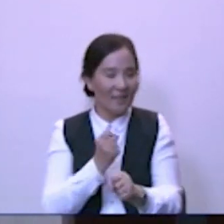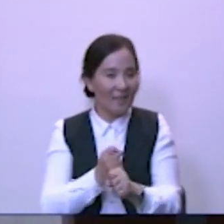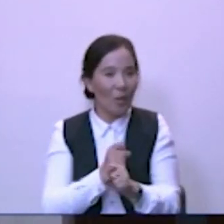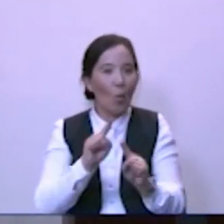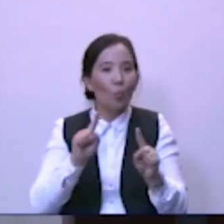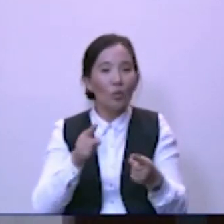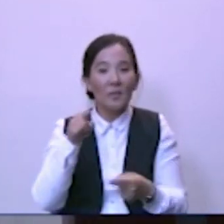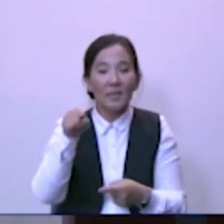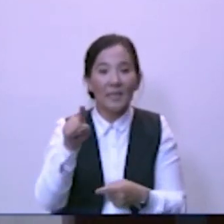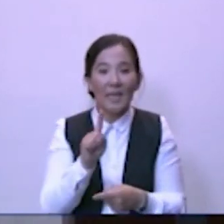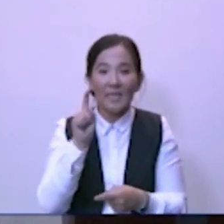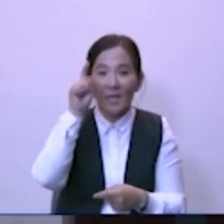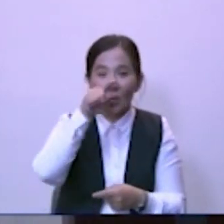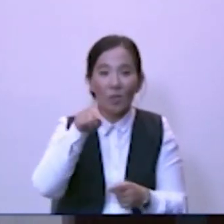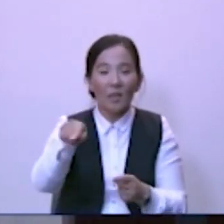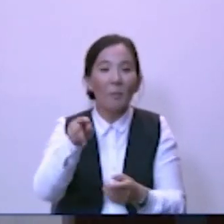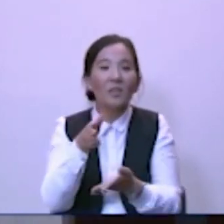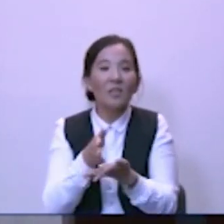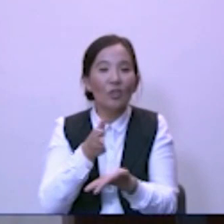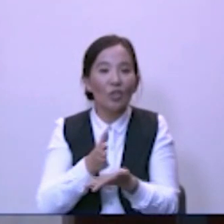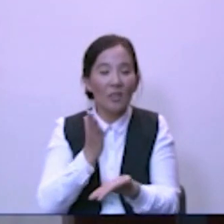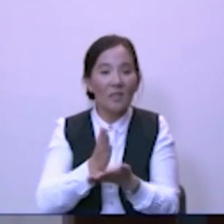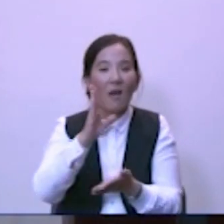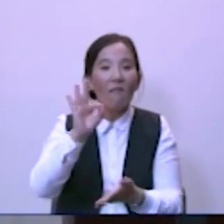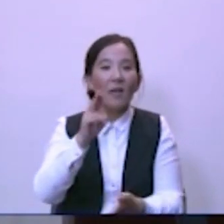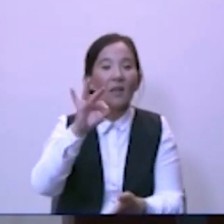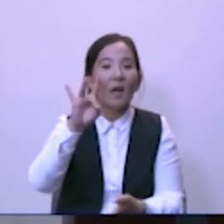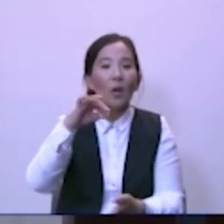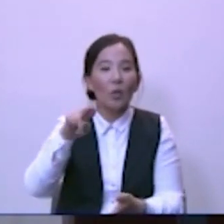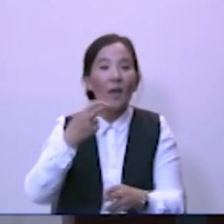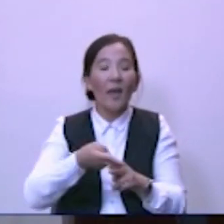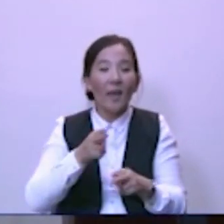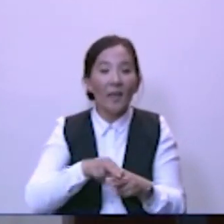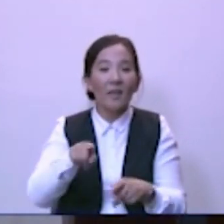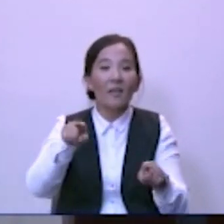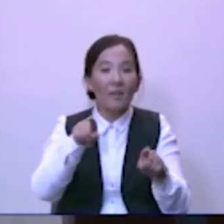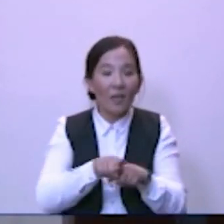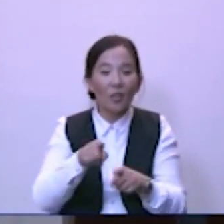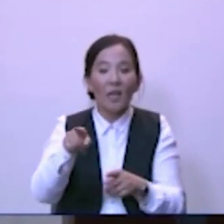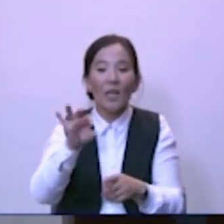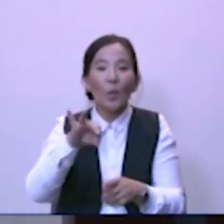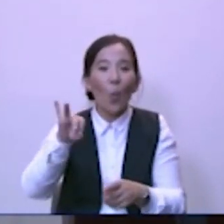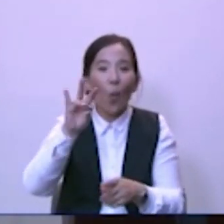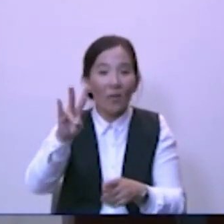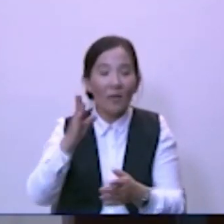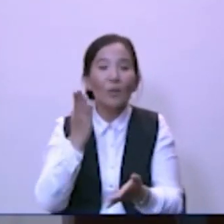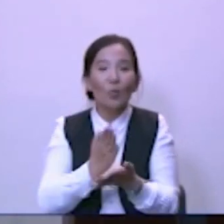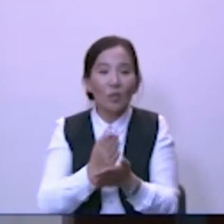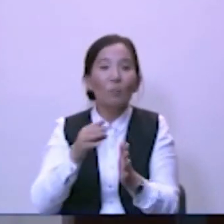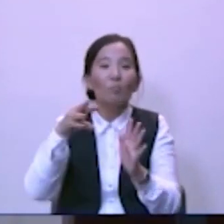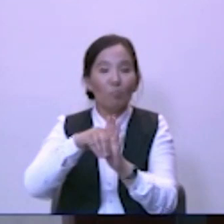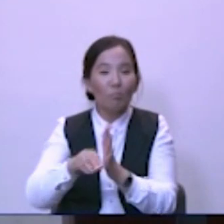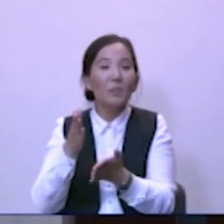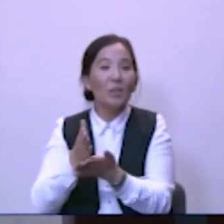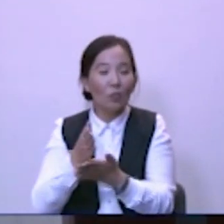кислоте есть большое содержание ионов водорода и в воде эти ионы водорода также присутствуют когда вы начинаете